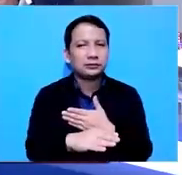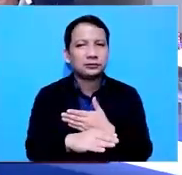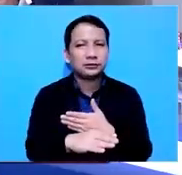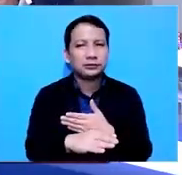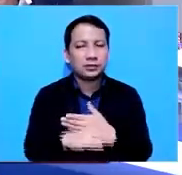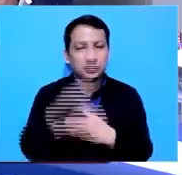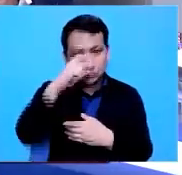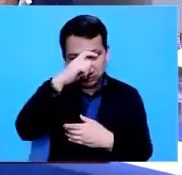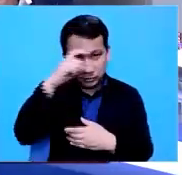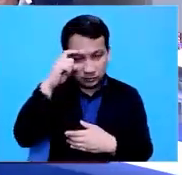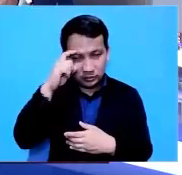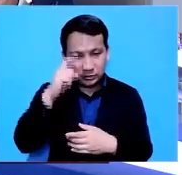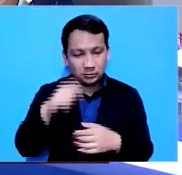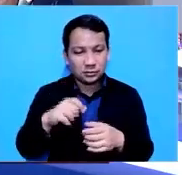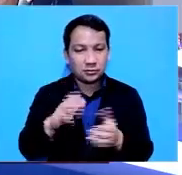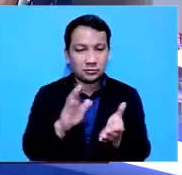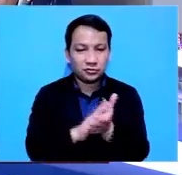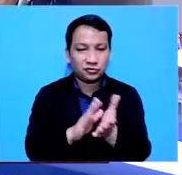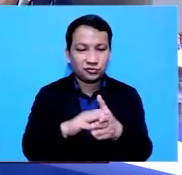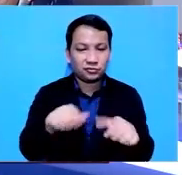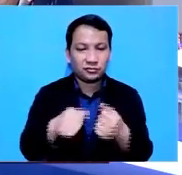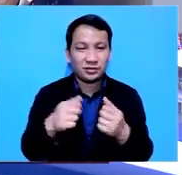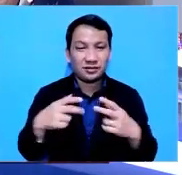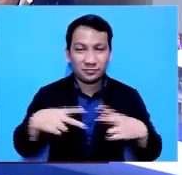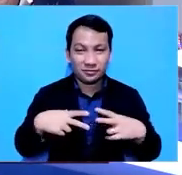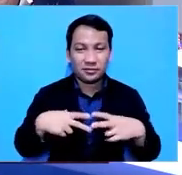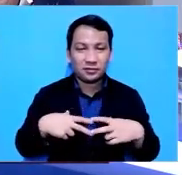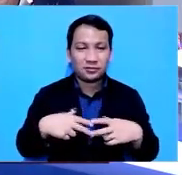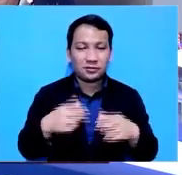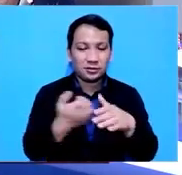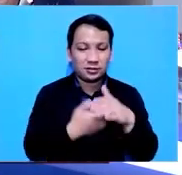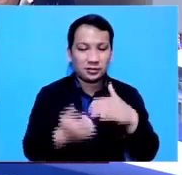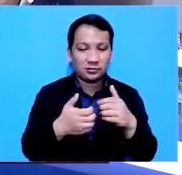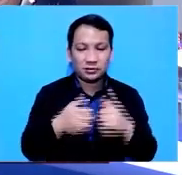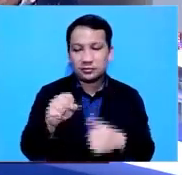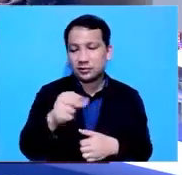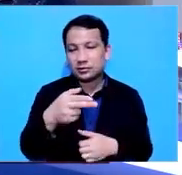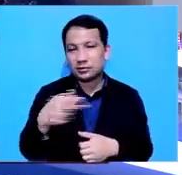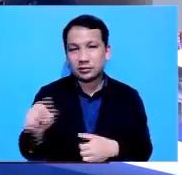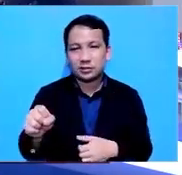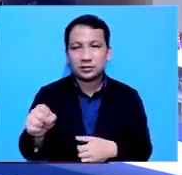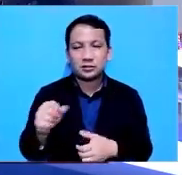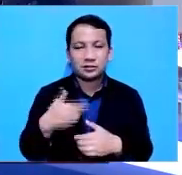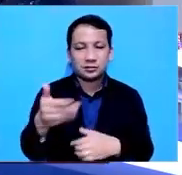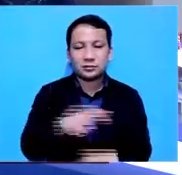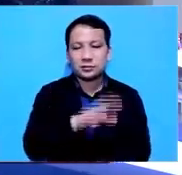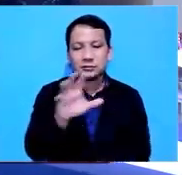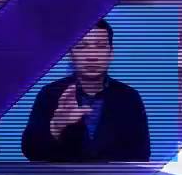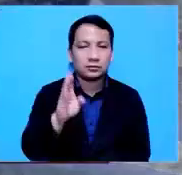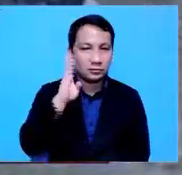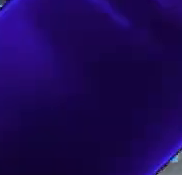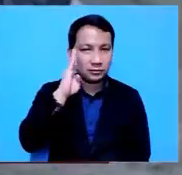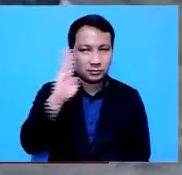ang school break ng mga nasa elementary hanggang senior high school. Nasa frontline na balitang yan, Brian Basa.